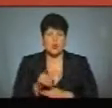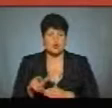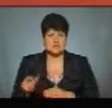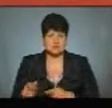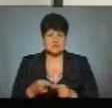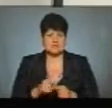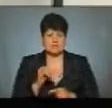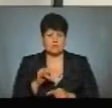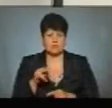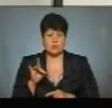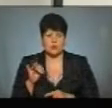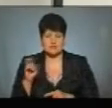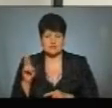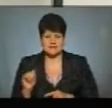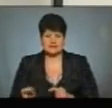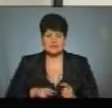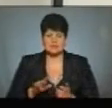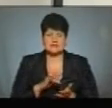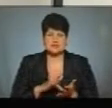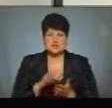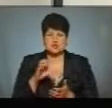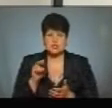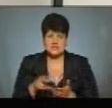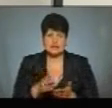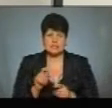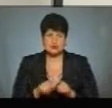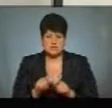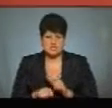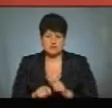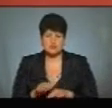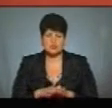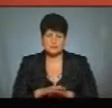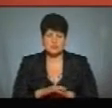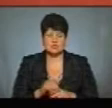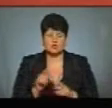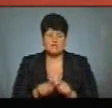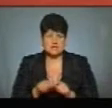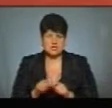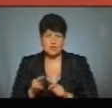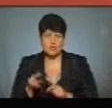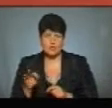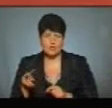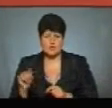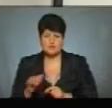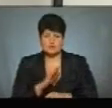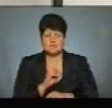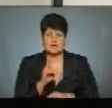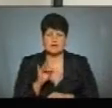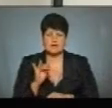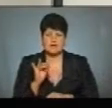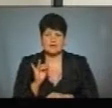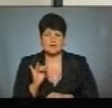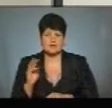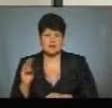гостями. А це Ігор Процик, директор Центру соціальних досліджень «Поліс», суспільних досліджень «Поліс», перепрошую, та Володимир Курило, керівник